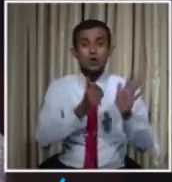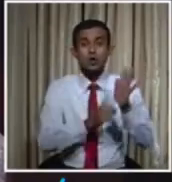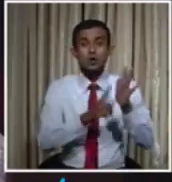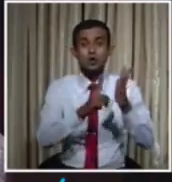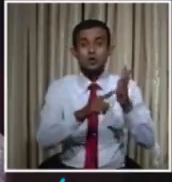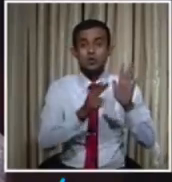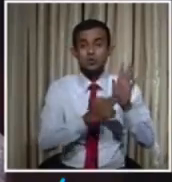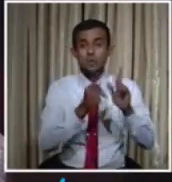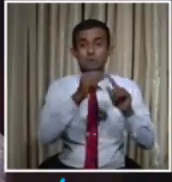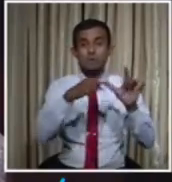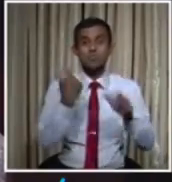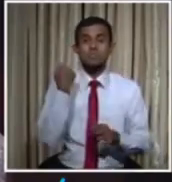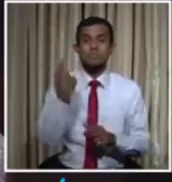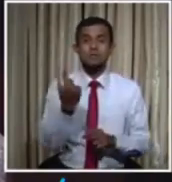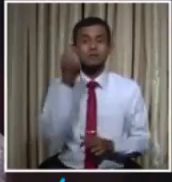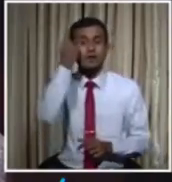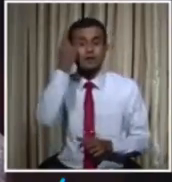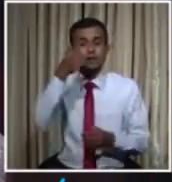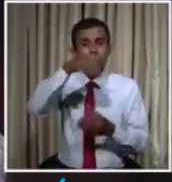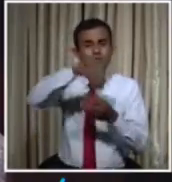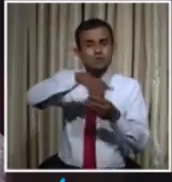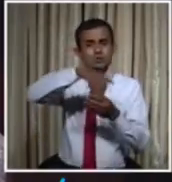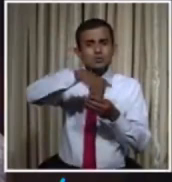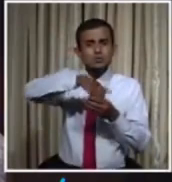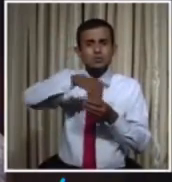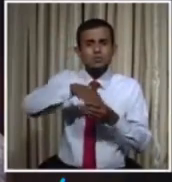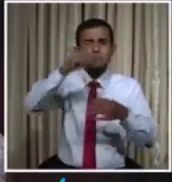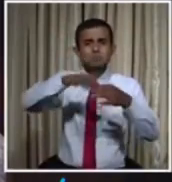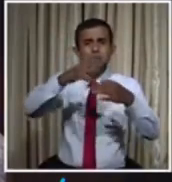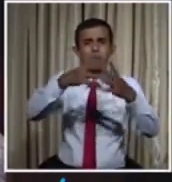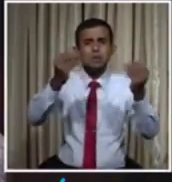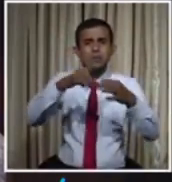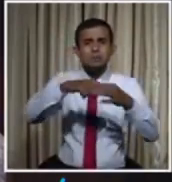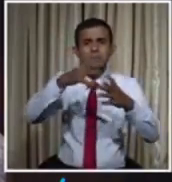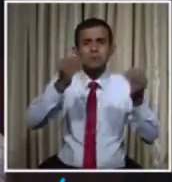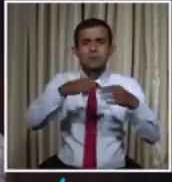ධනවාදය මේ තුලින් ප්‍රශ්න විසඳනවා වෙනුවට